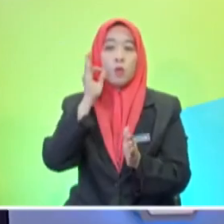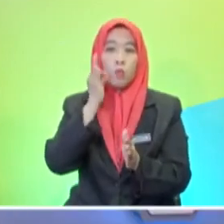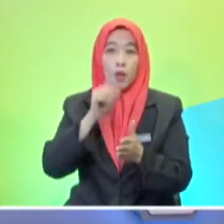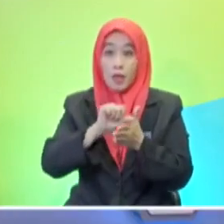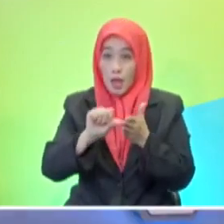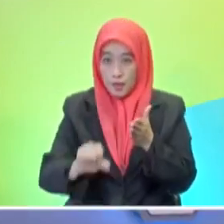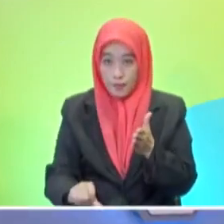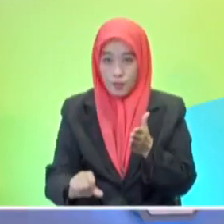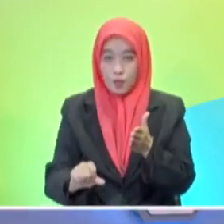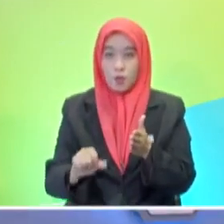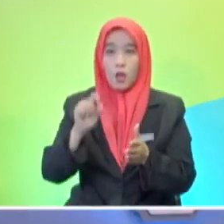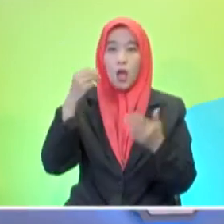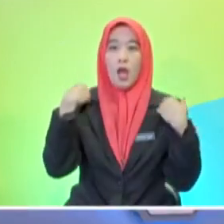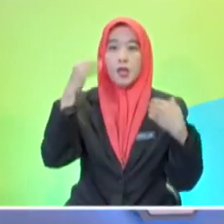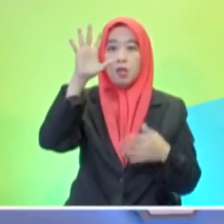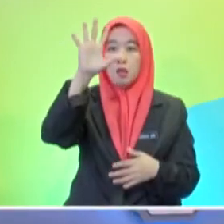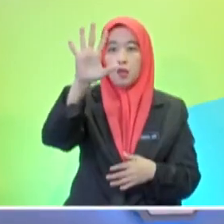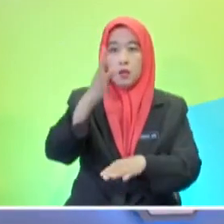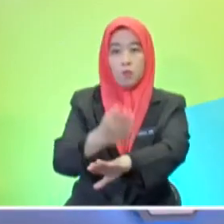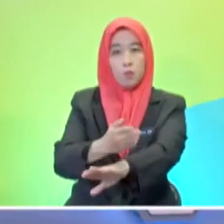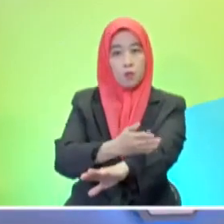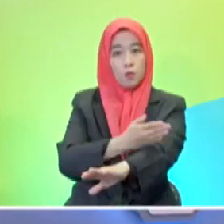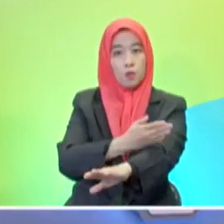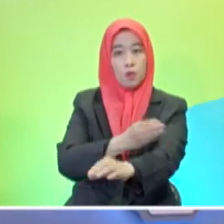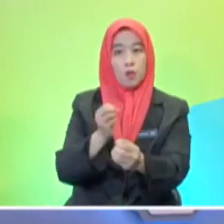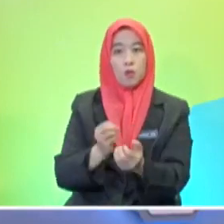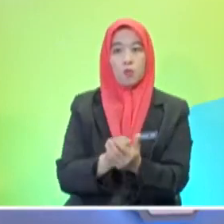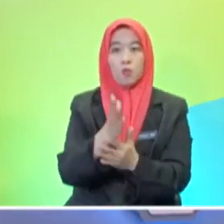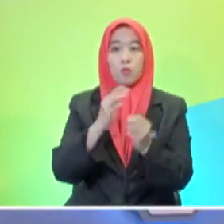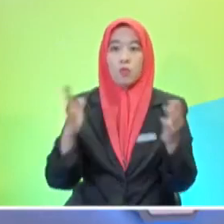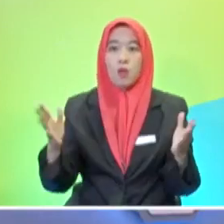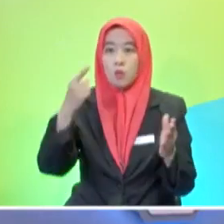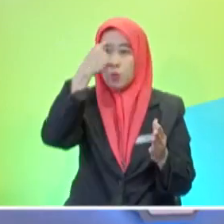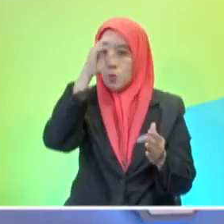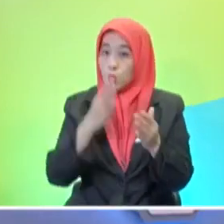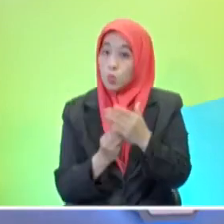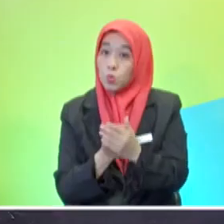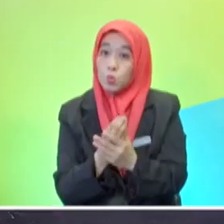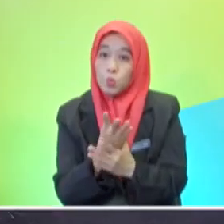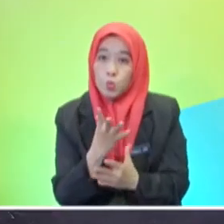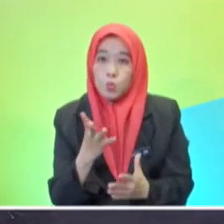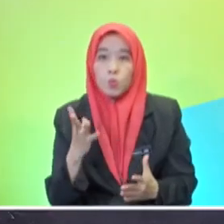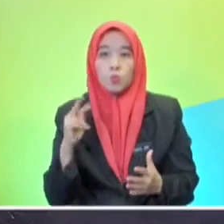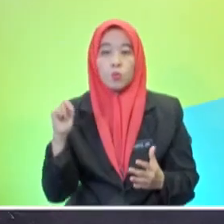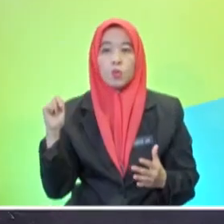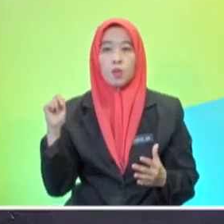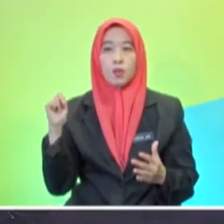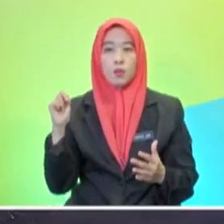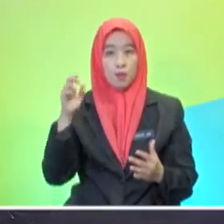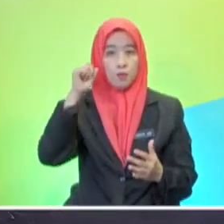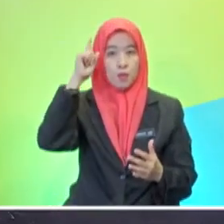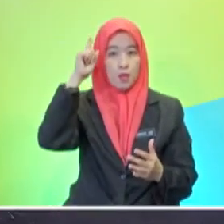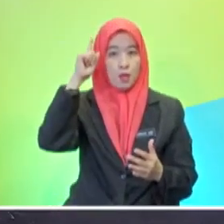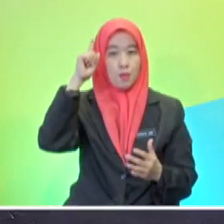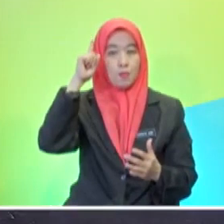lima peringkat tumbesaran bagi tumbuhan. Wah, cikgu. Saya dah faham sikit-sikit ni. Bagus. Kalau Syafika